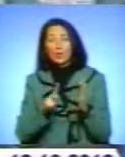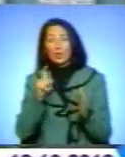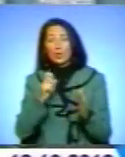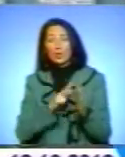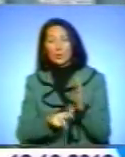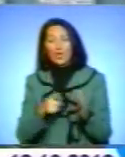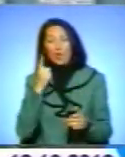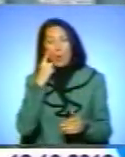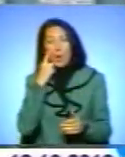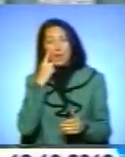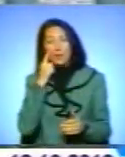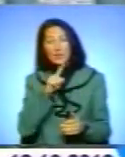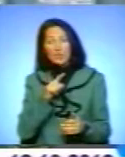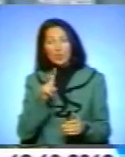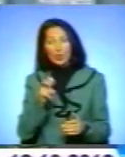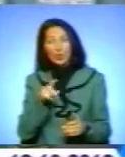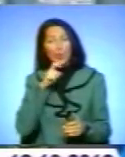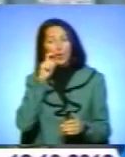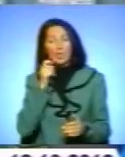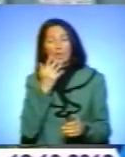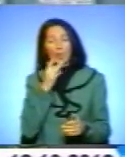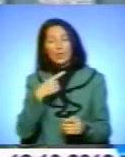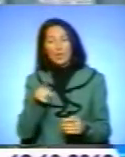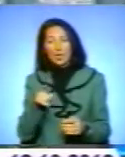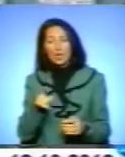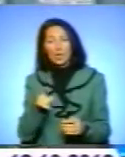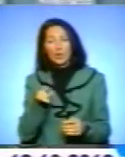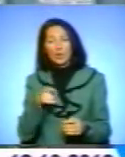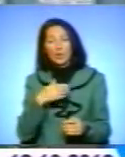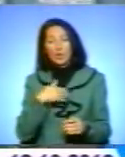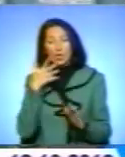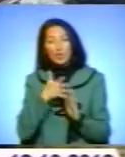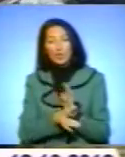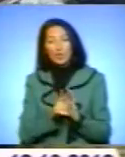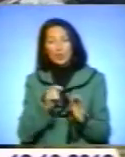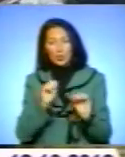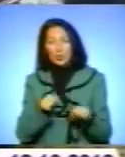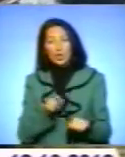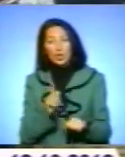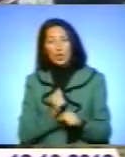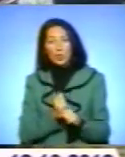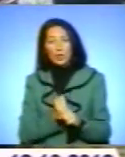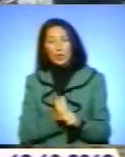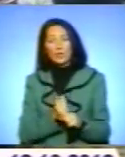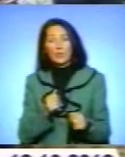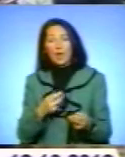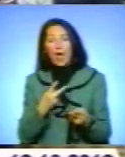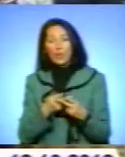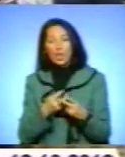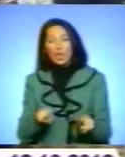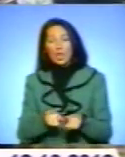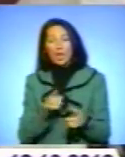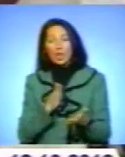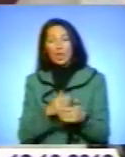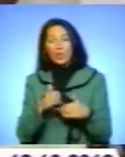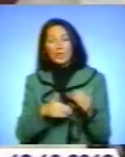по українській мові чи по інших дисциплінах, тоді зрозуміли, що щось можна зробити. При колонії також діє професійно-технічне